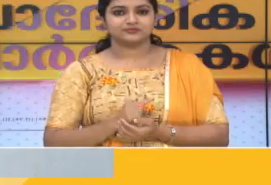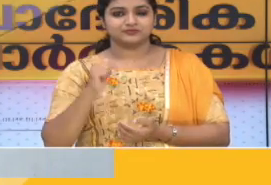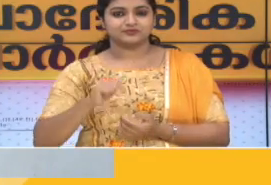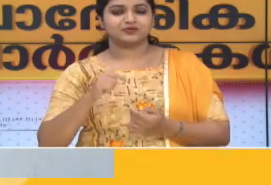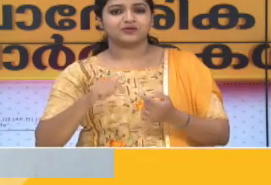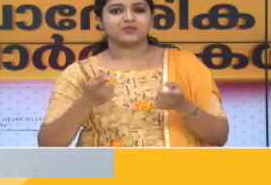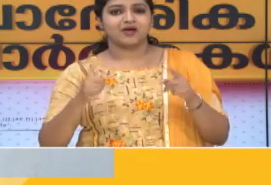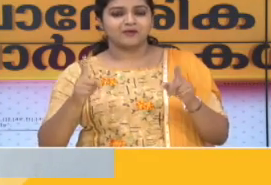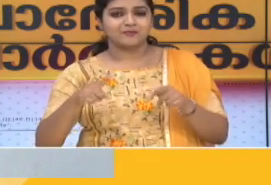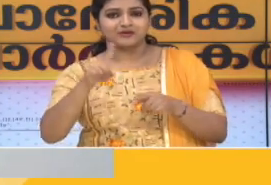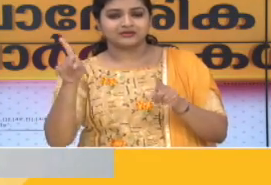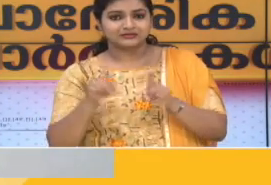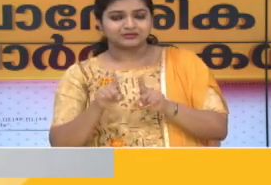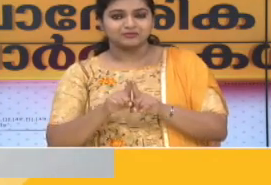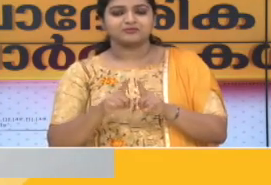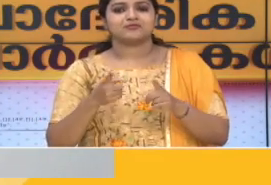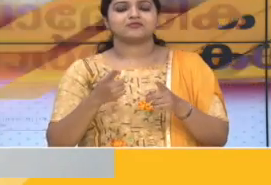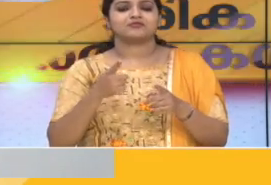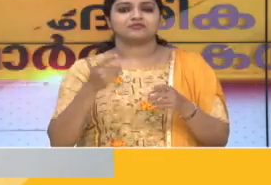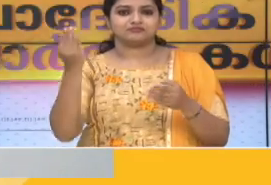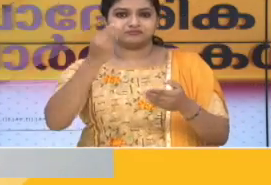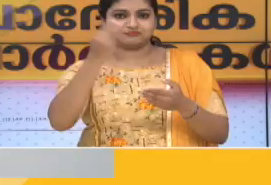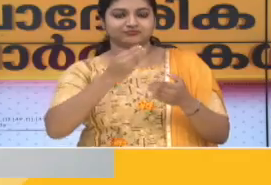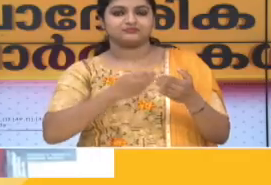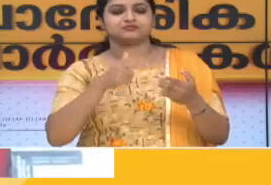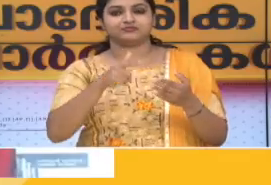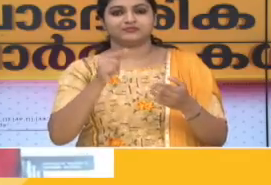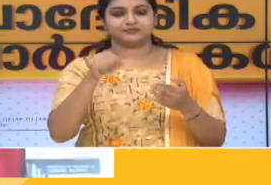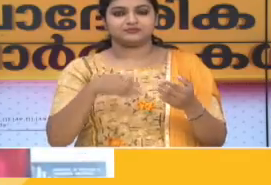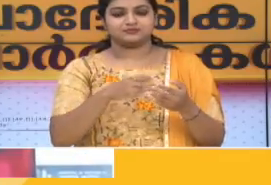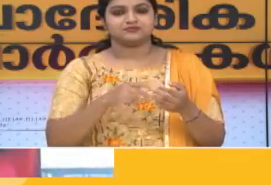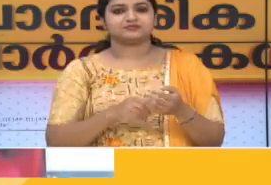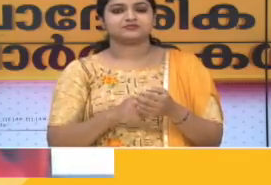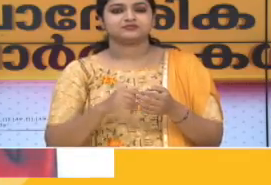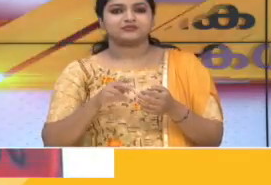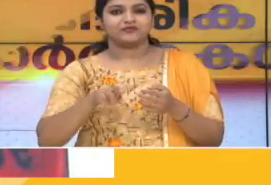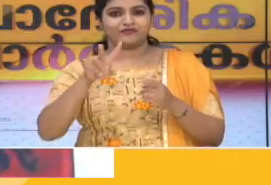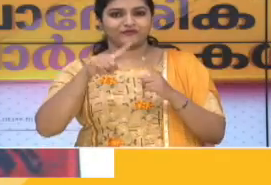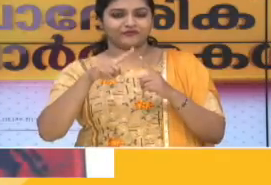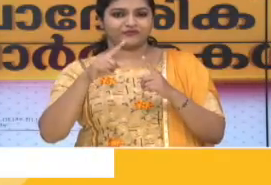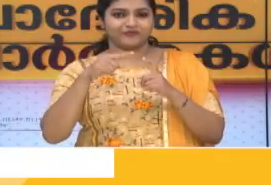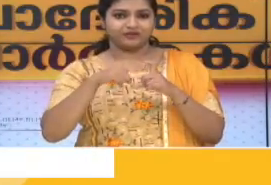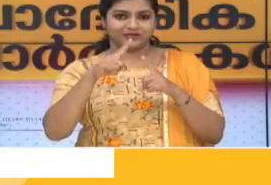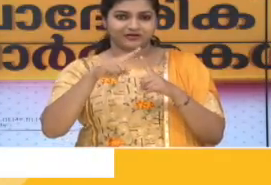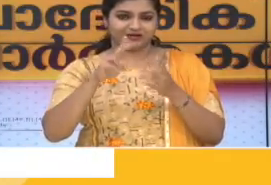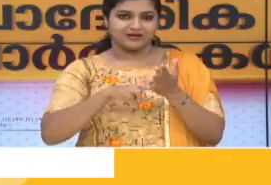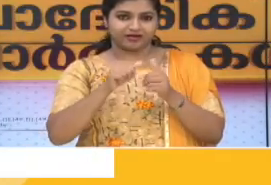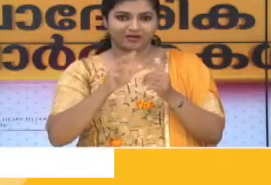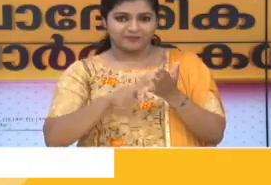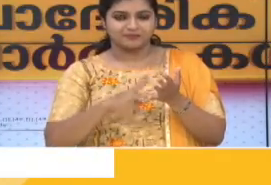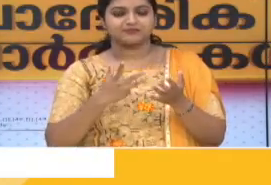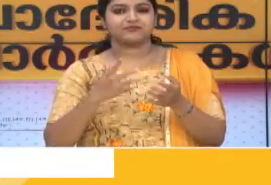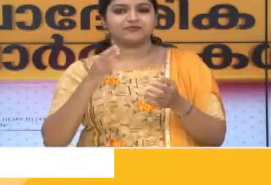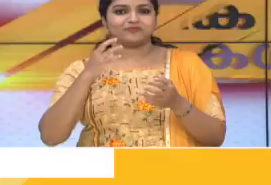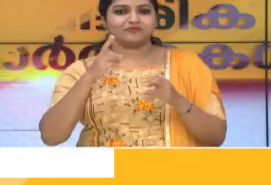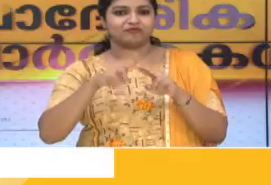വർത്തമാനകാലത്തിലെ യാഥാർത്ഥ്യങ്ങൾ ദൃശ്യവൽക്കരിക്കുകയാണ് ചിത്രകാരൻ. അലൻ കുർദിയും വിയറ്റ്നാം സ്വാതന്ത്ര്യസമര പോരാളികളെ വെടിവെച്ചു കൊല്ലുന്ന ദൃശ്യവും തുടങ്ങി ഫാന്റസി